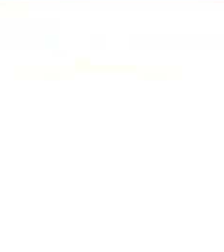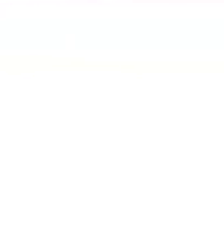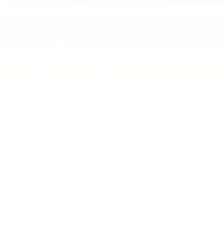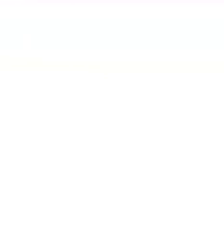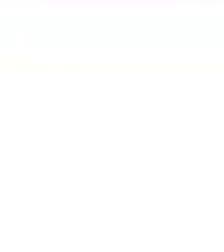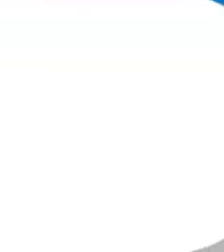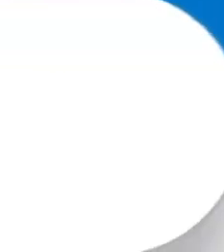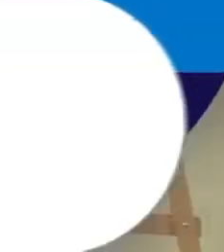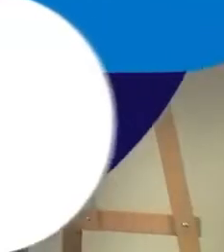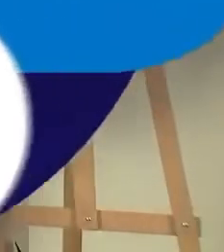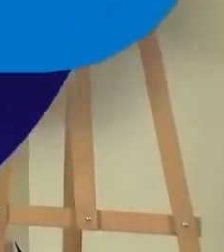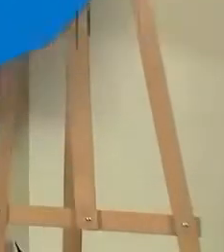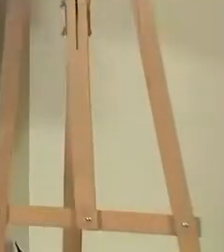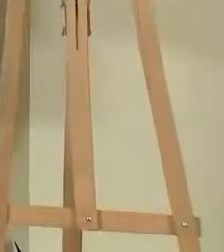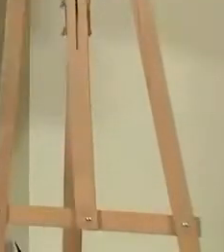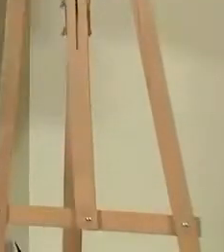bu